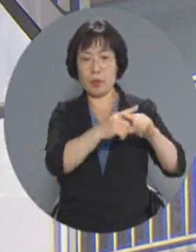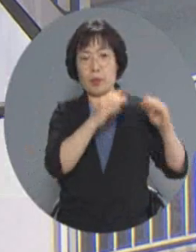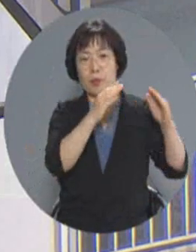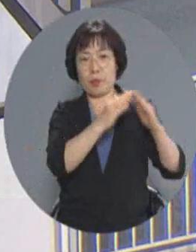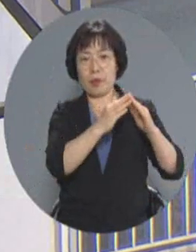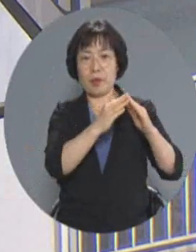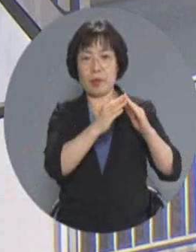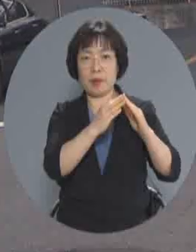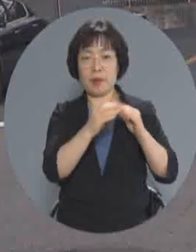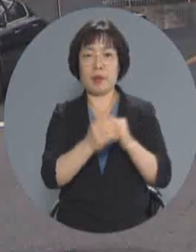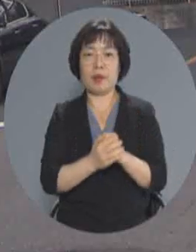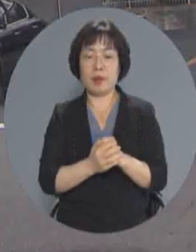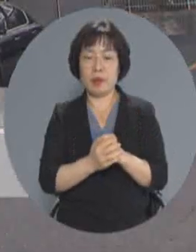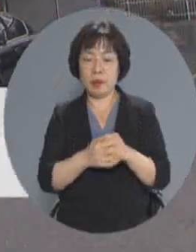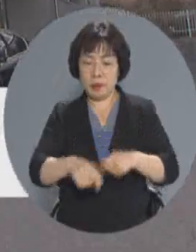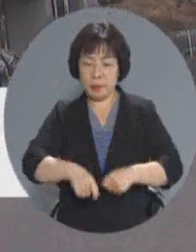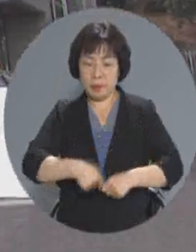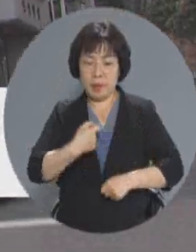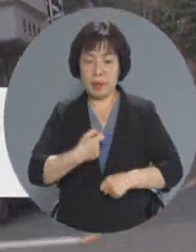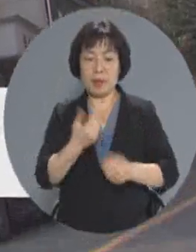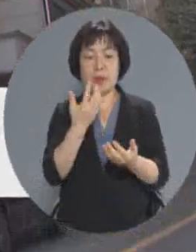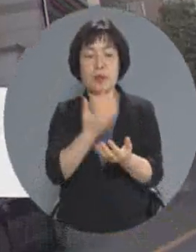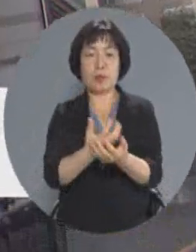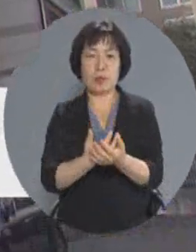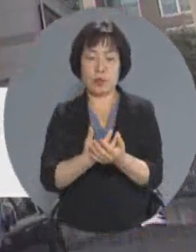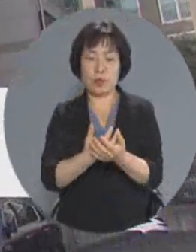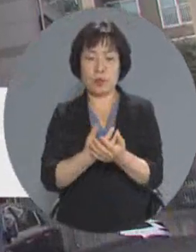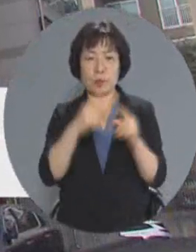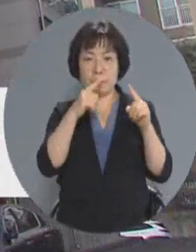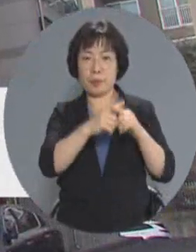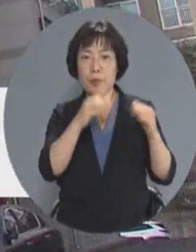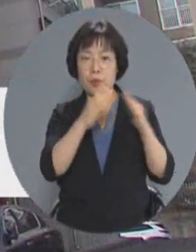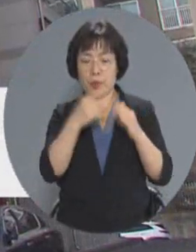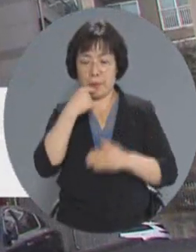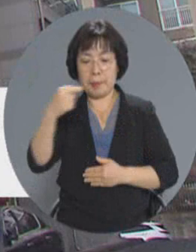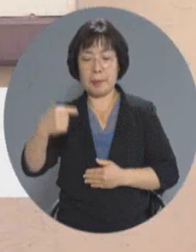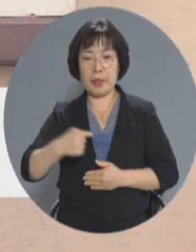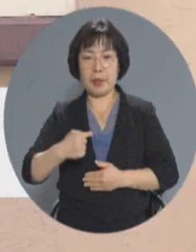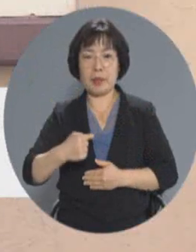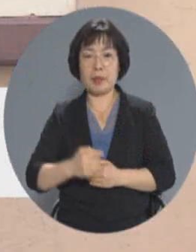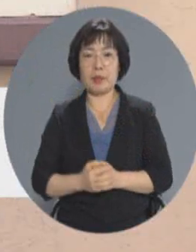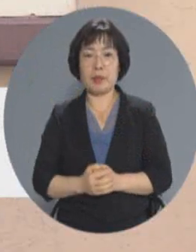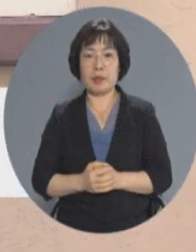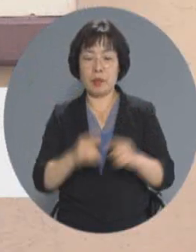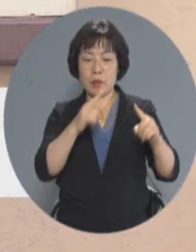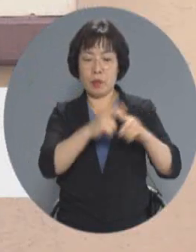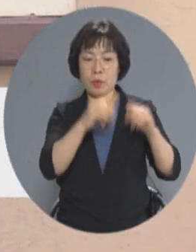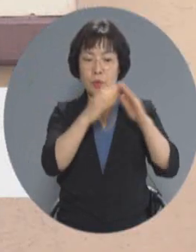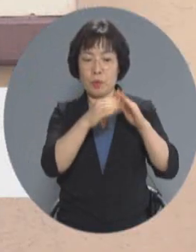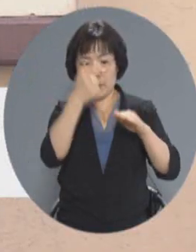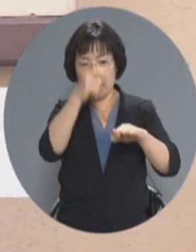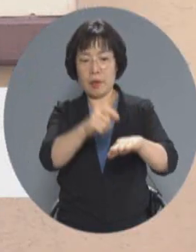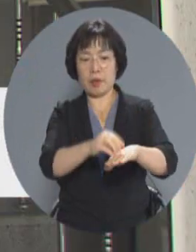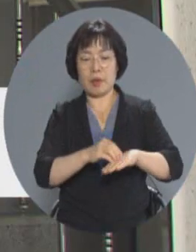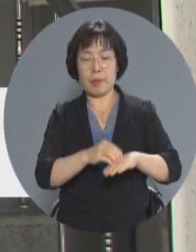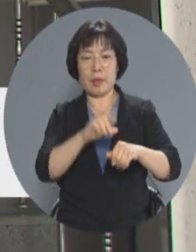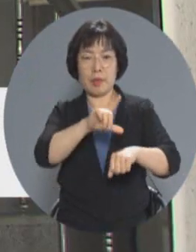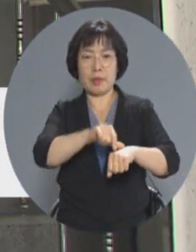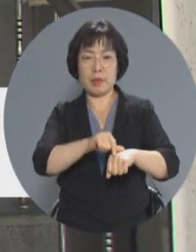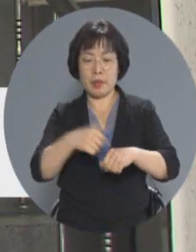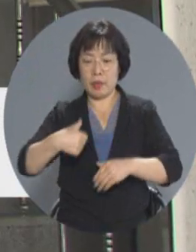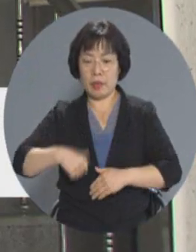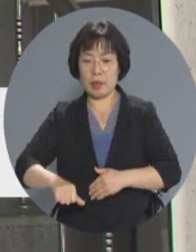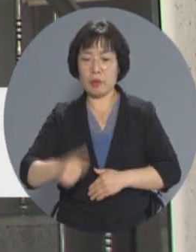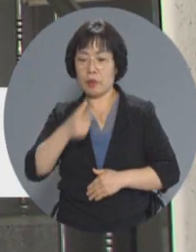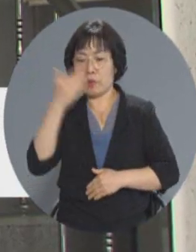한다는 개척교회가 사실상 페이퍼 처치라는 제보가 잇따르고 있습니다. 교회에서 예배를 드려야 할 시간에 아들